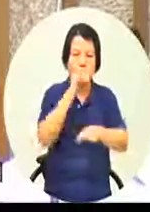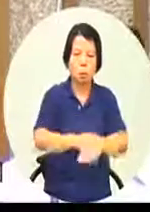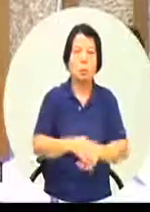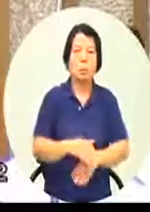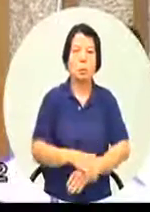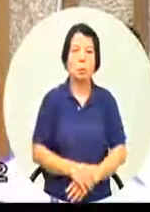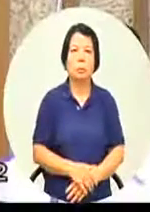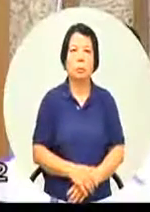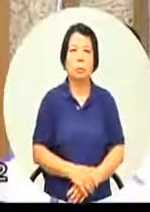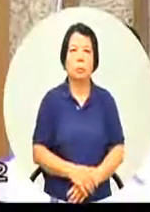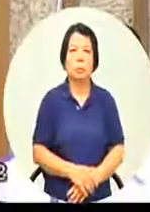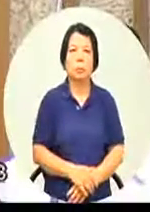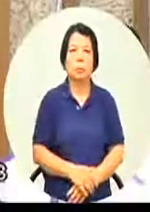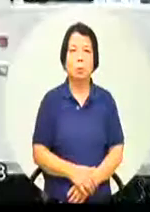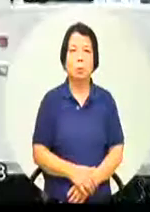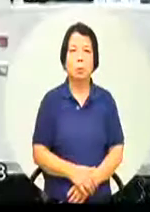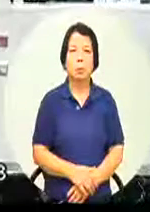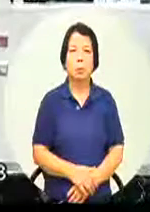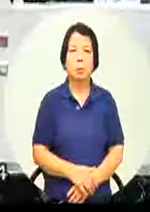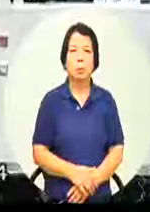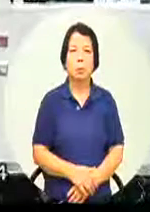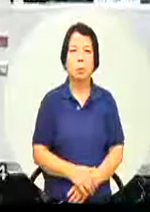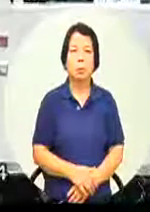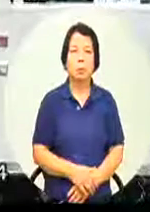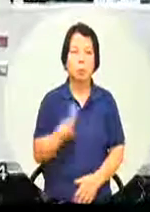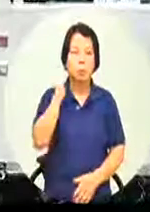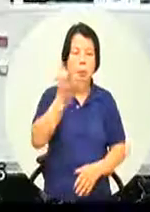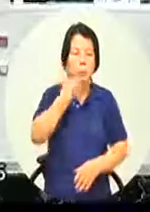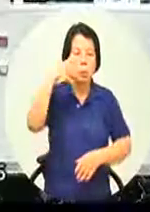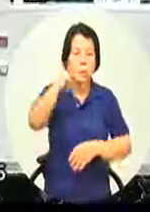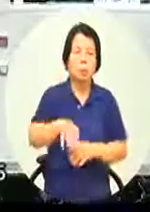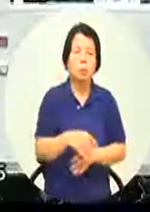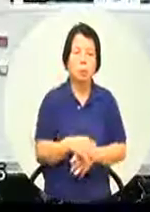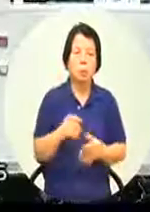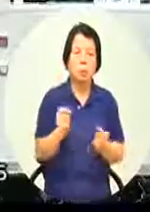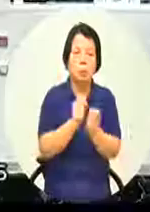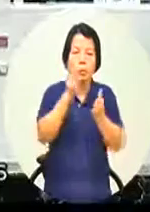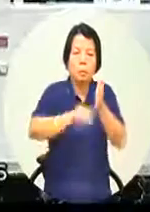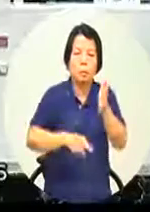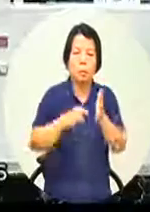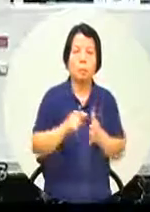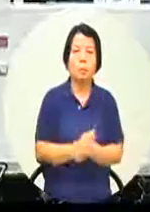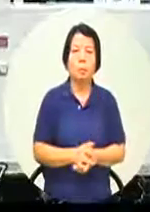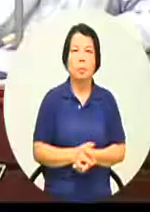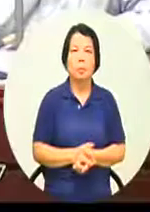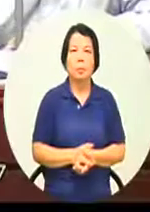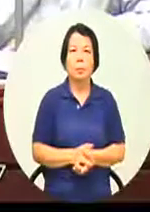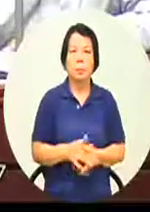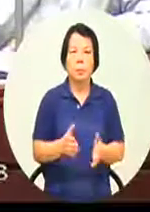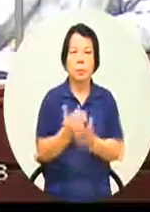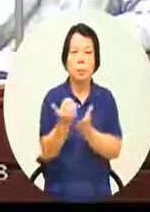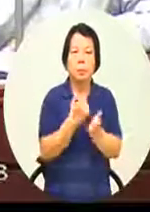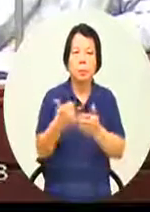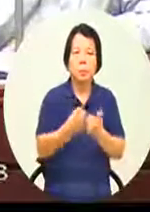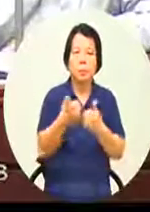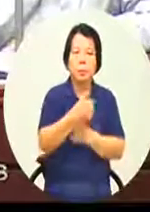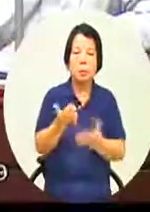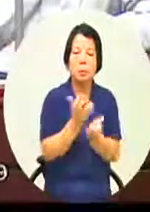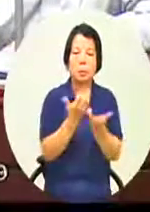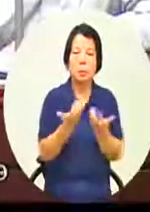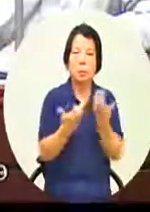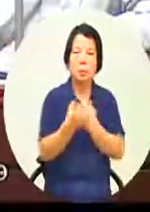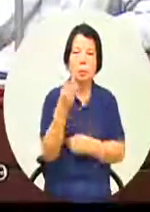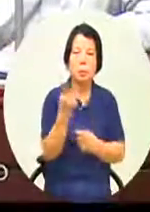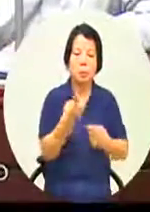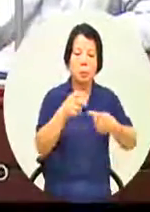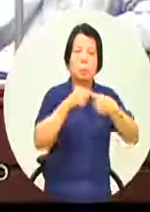报告。 好，简单啊，那个水利局长简单答复。 谢谢主席，谢谢高员。那刚刚议员提的问题大概分两个水系，第一